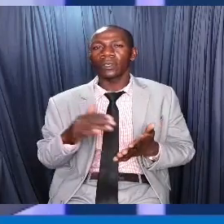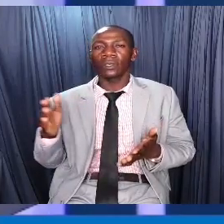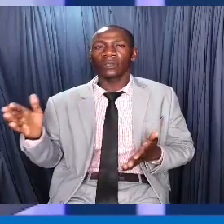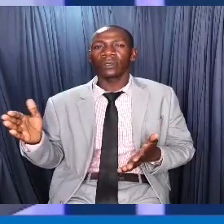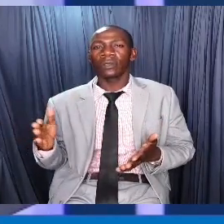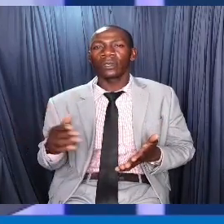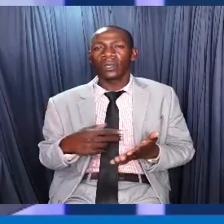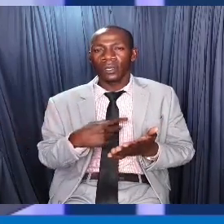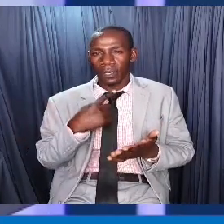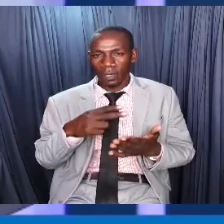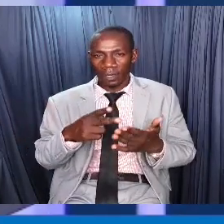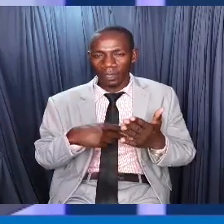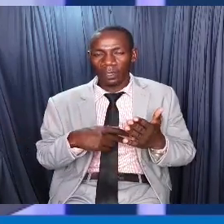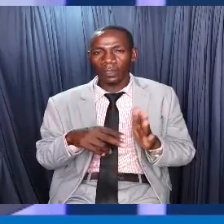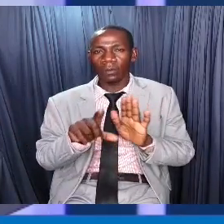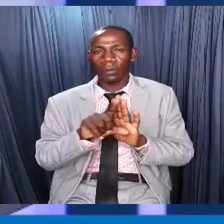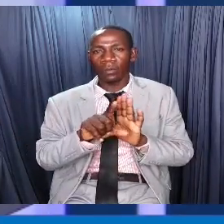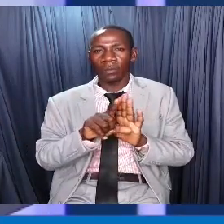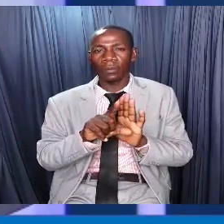righteous. Tusomee. Read for us.